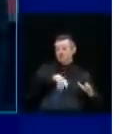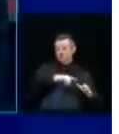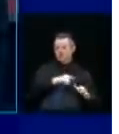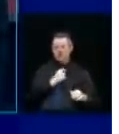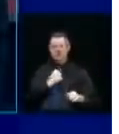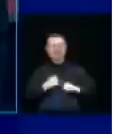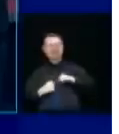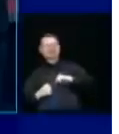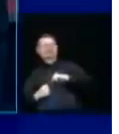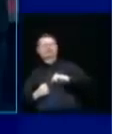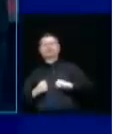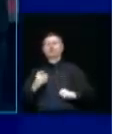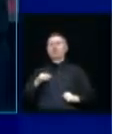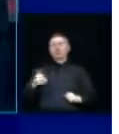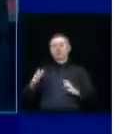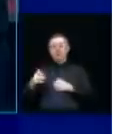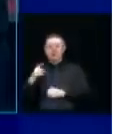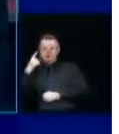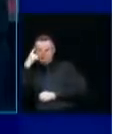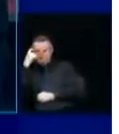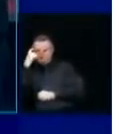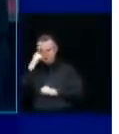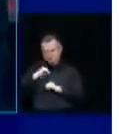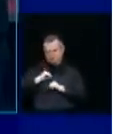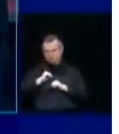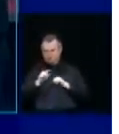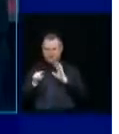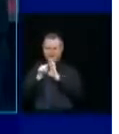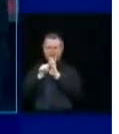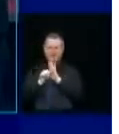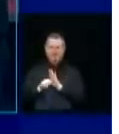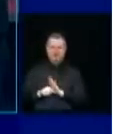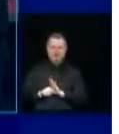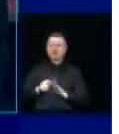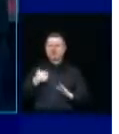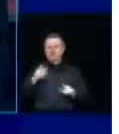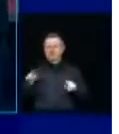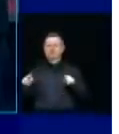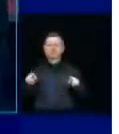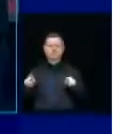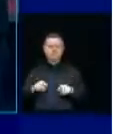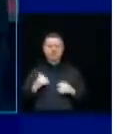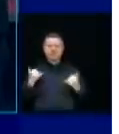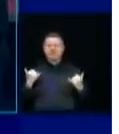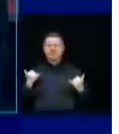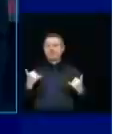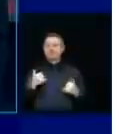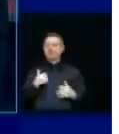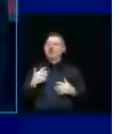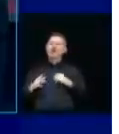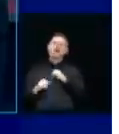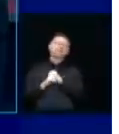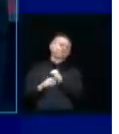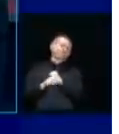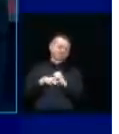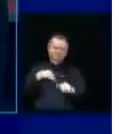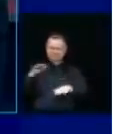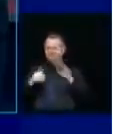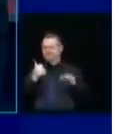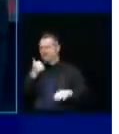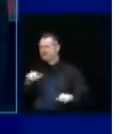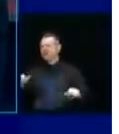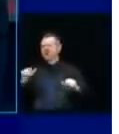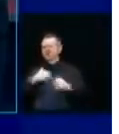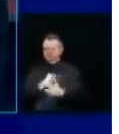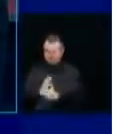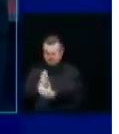до 25. Знаете, почему 25 лет? Потому что закон о доступном медицинском обслуживании, также называемый